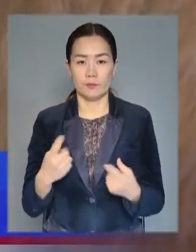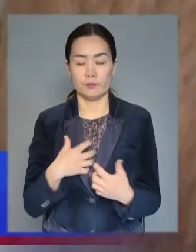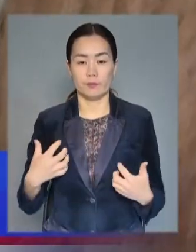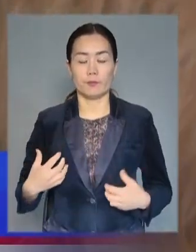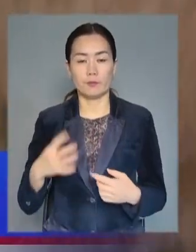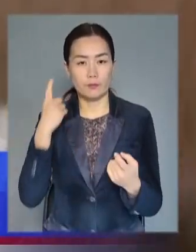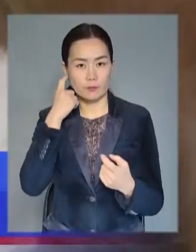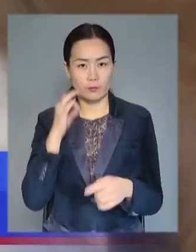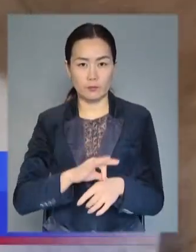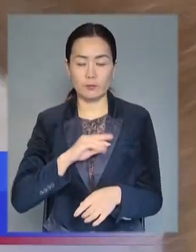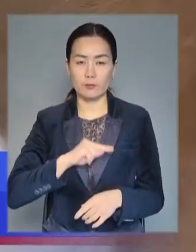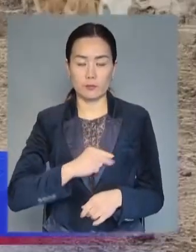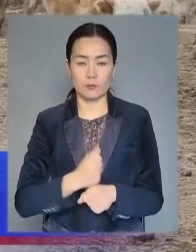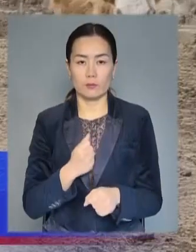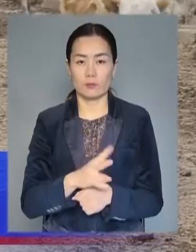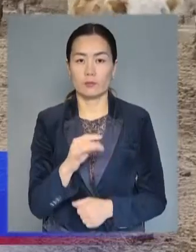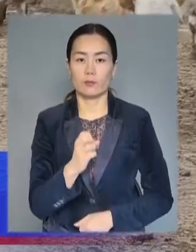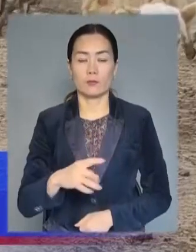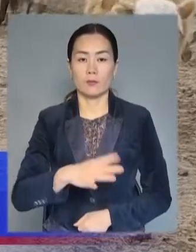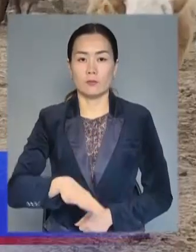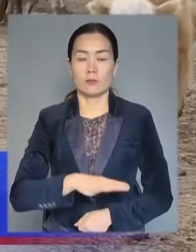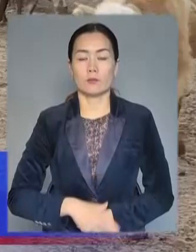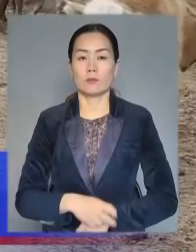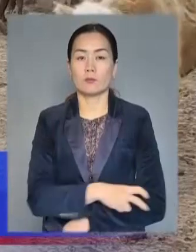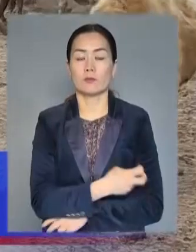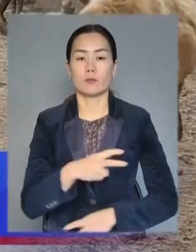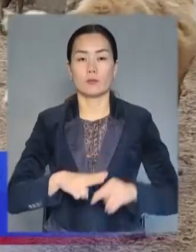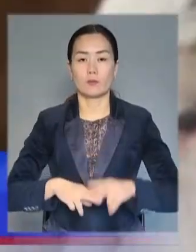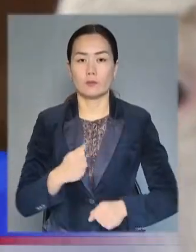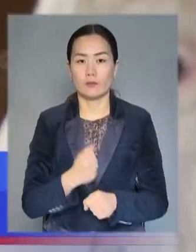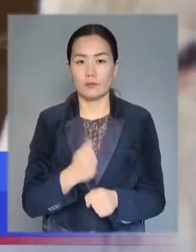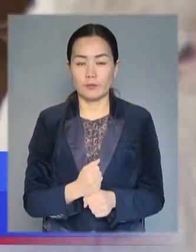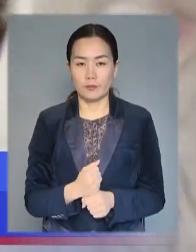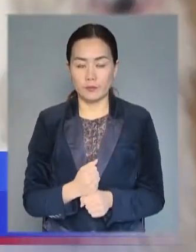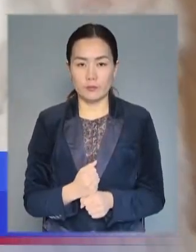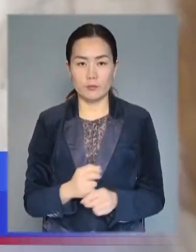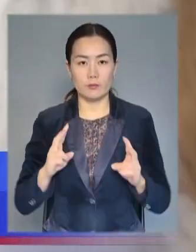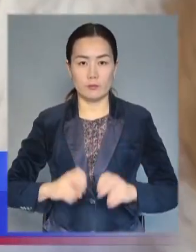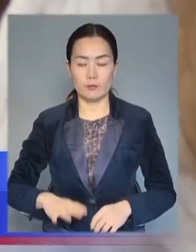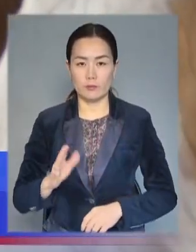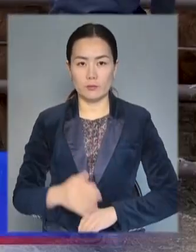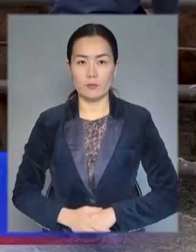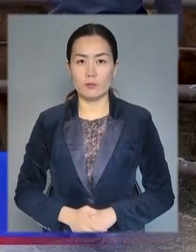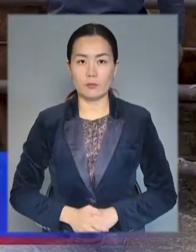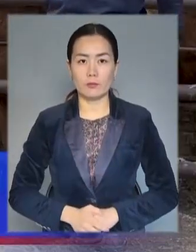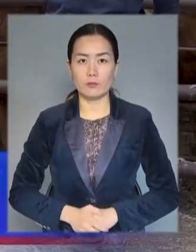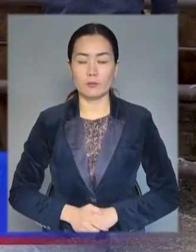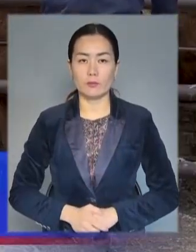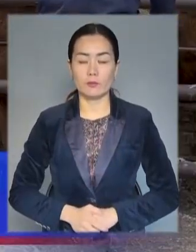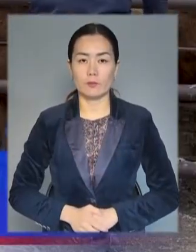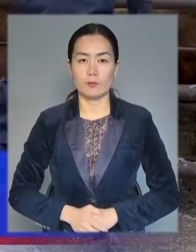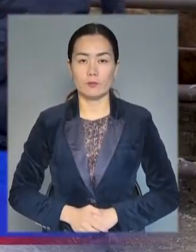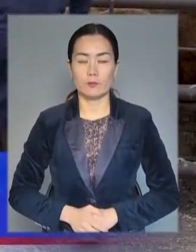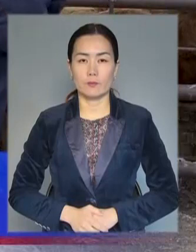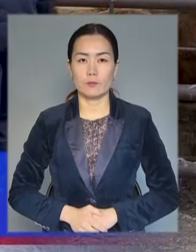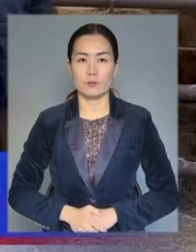қараларға сырға салу жұмыстарын Махамбет аудандық ветеринариялық станциясының ветеринарлары жүргізуде. Күзде бір жаятын әлгі